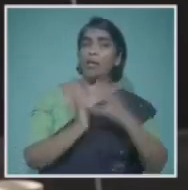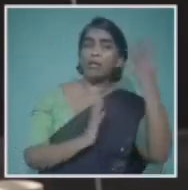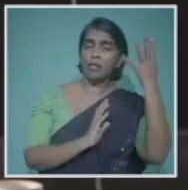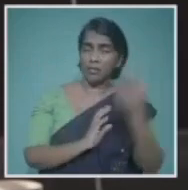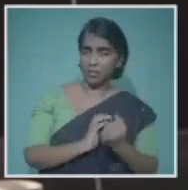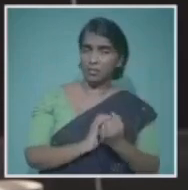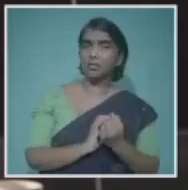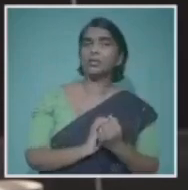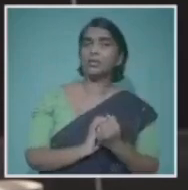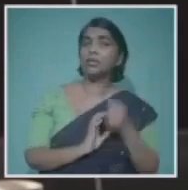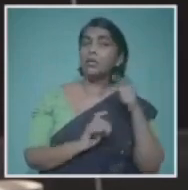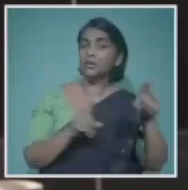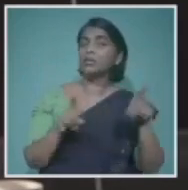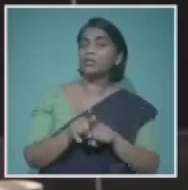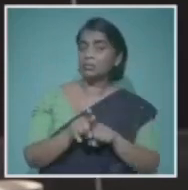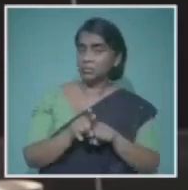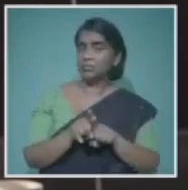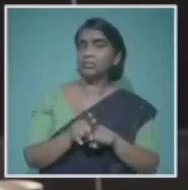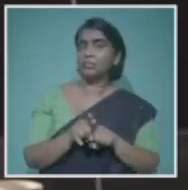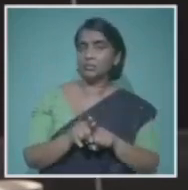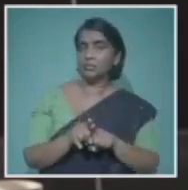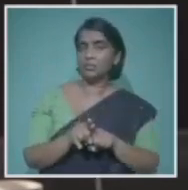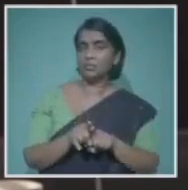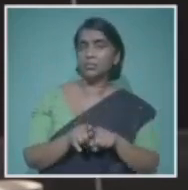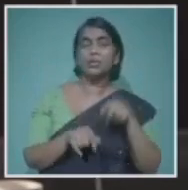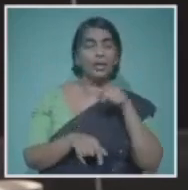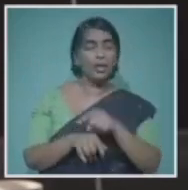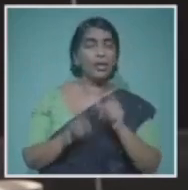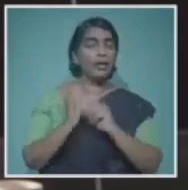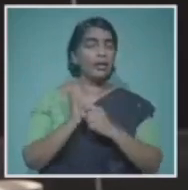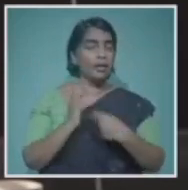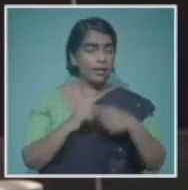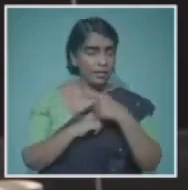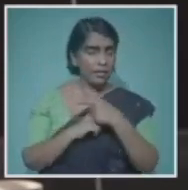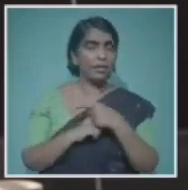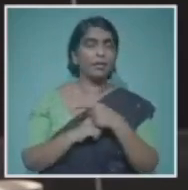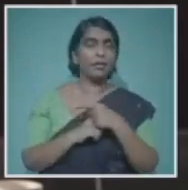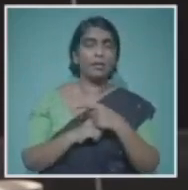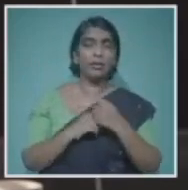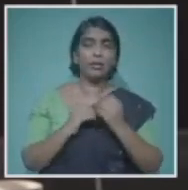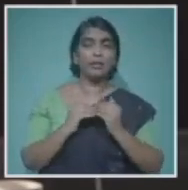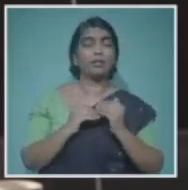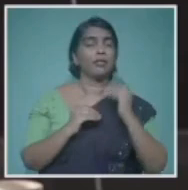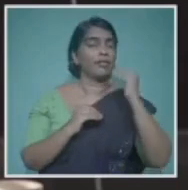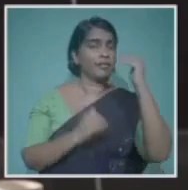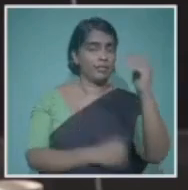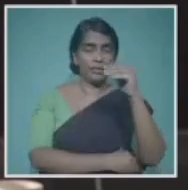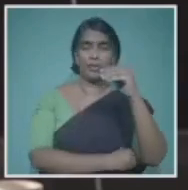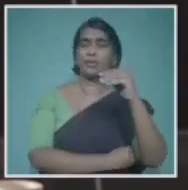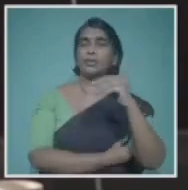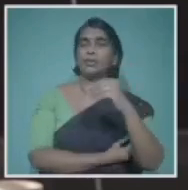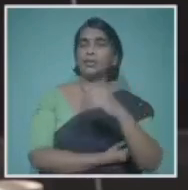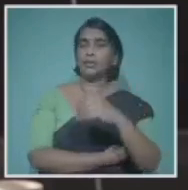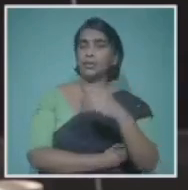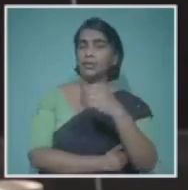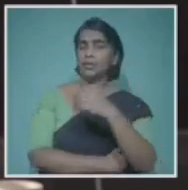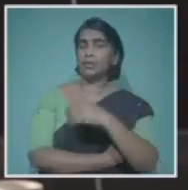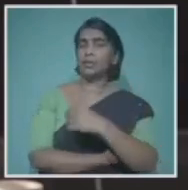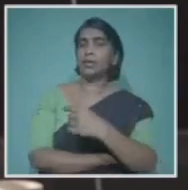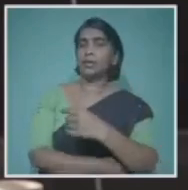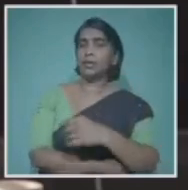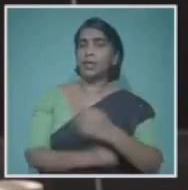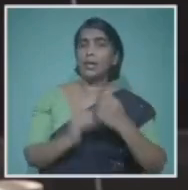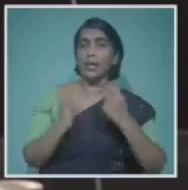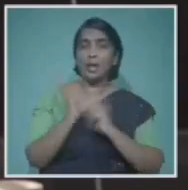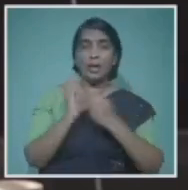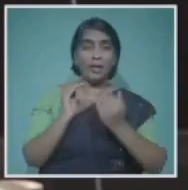වෙනවා. ඒ නිසා තමයි මේ ණය සීමාව වැඩි කරන්නේ. එතකොට මේක ණය